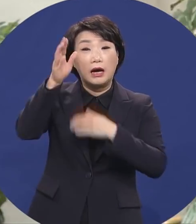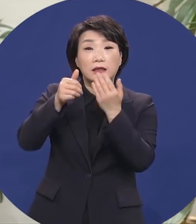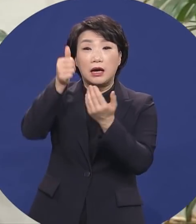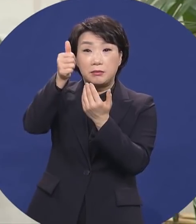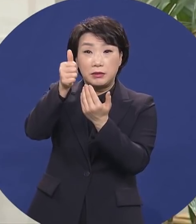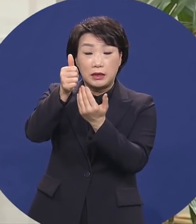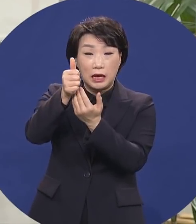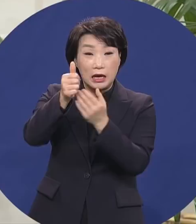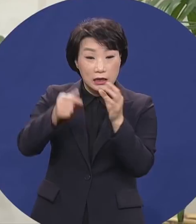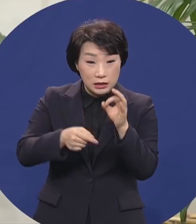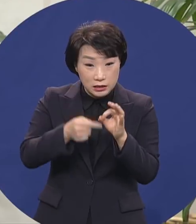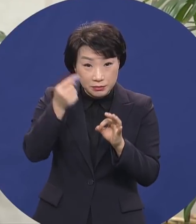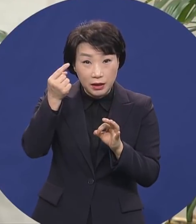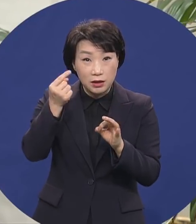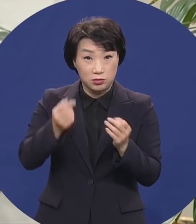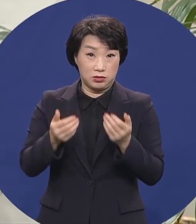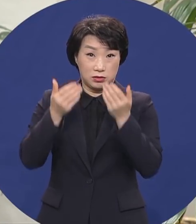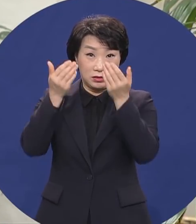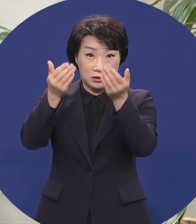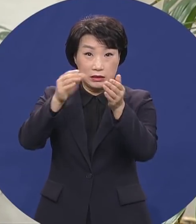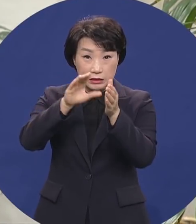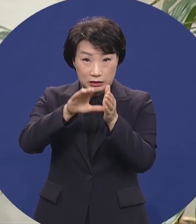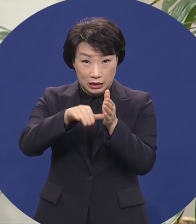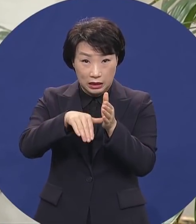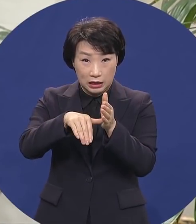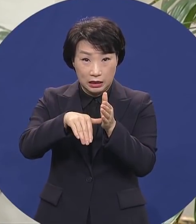하나님께 10의 1조를 드릴 때